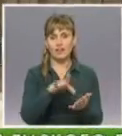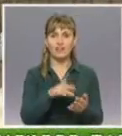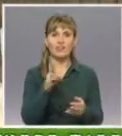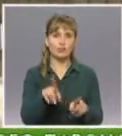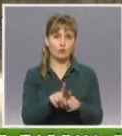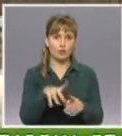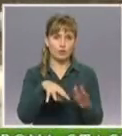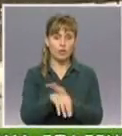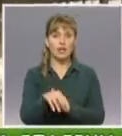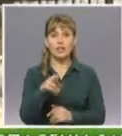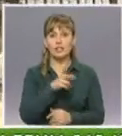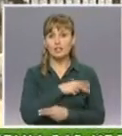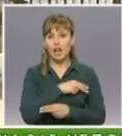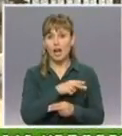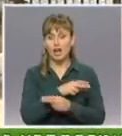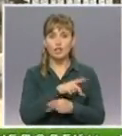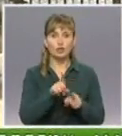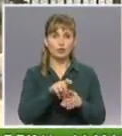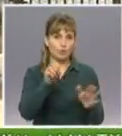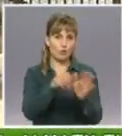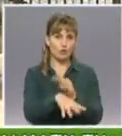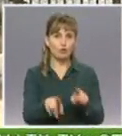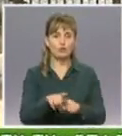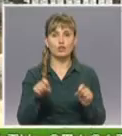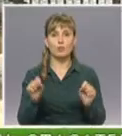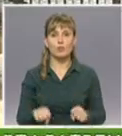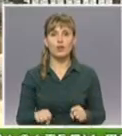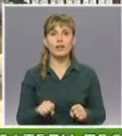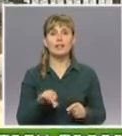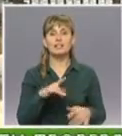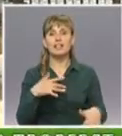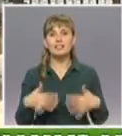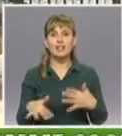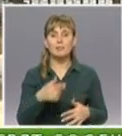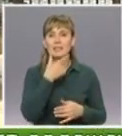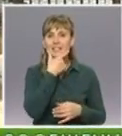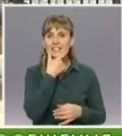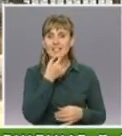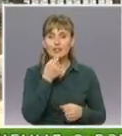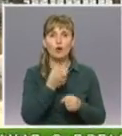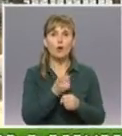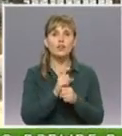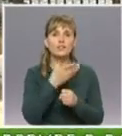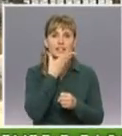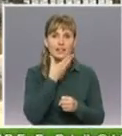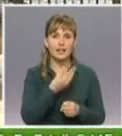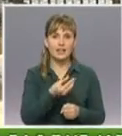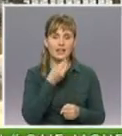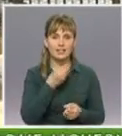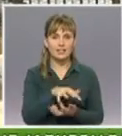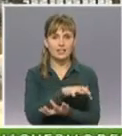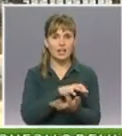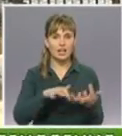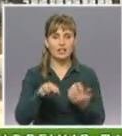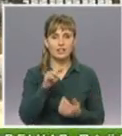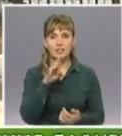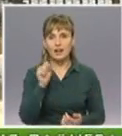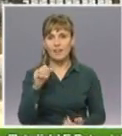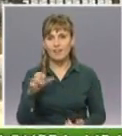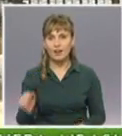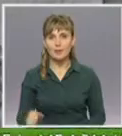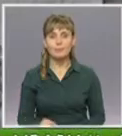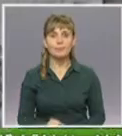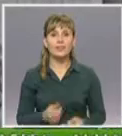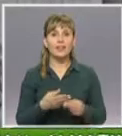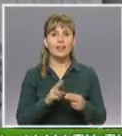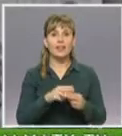им можно найти применение в виде газонокосилки, потому что из-за слабых челюстей они очень ровно и аккуратно скашивают траву.